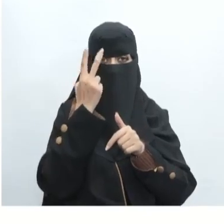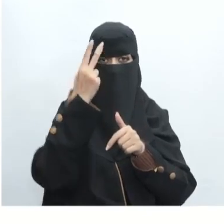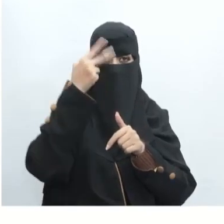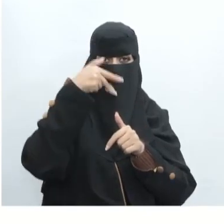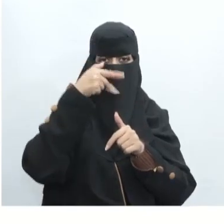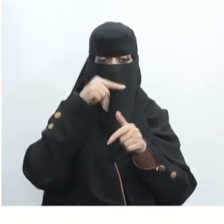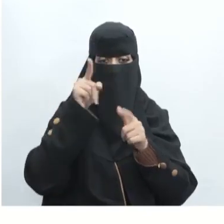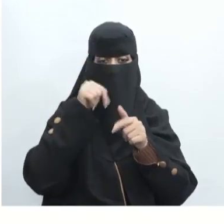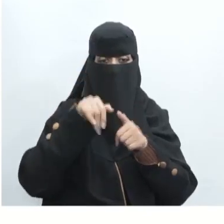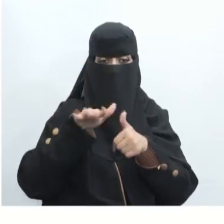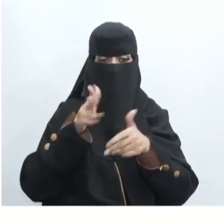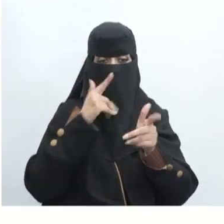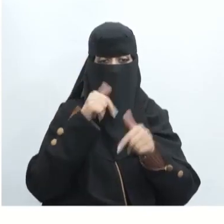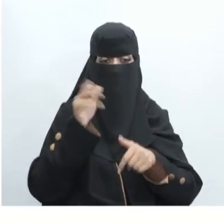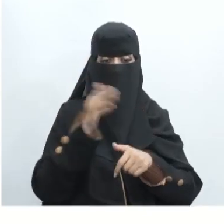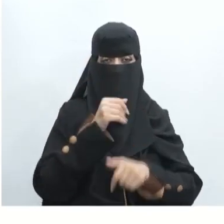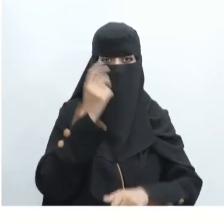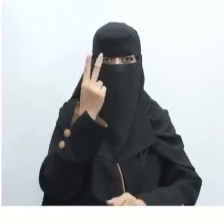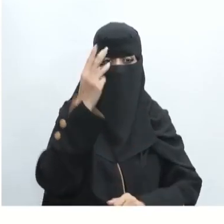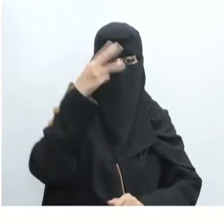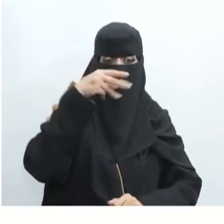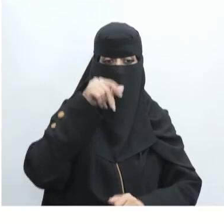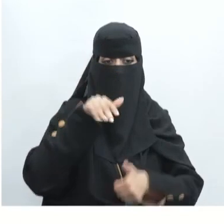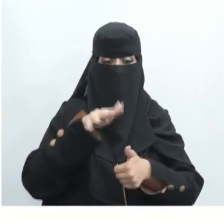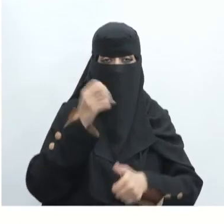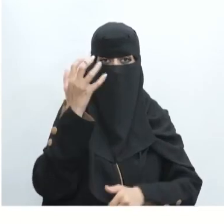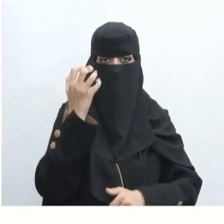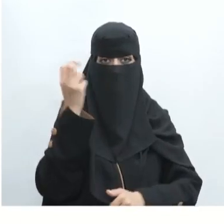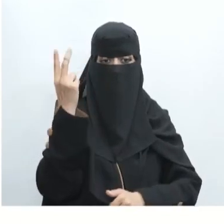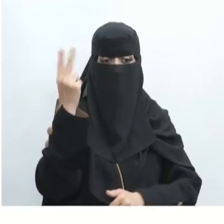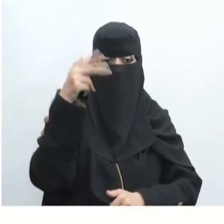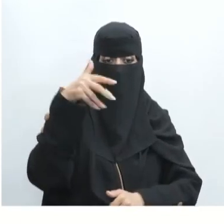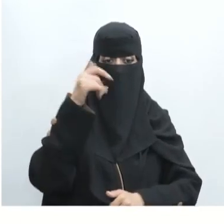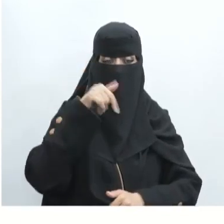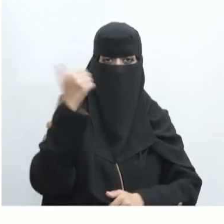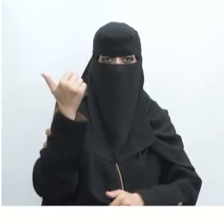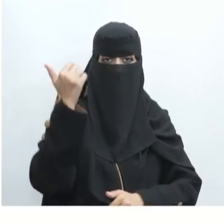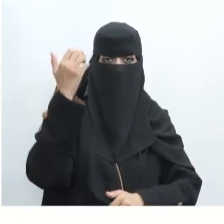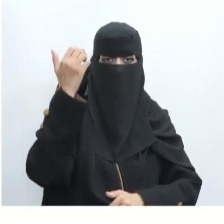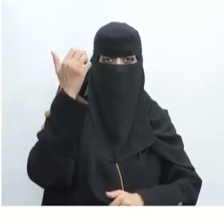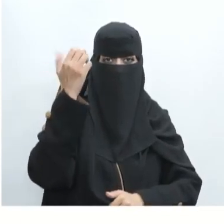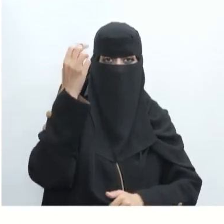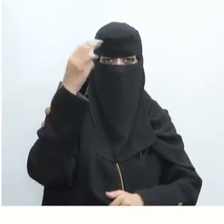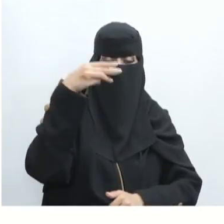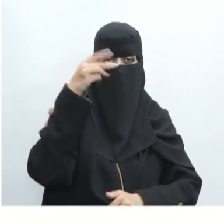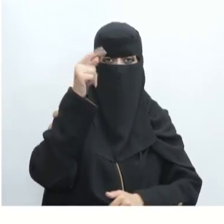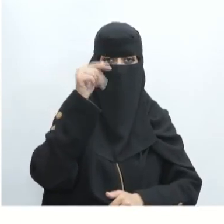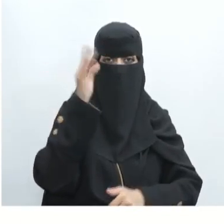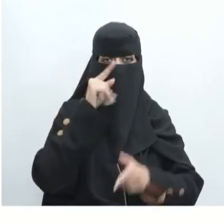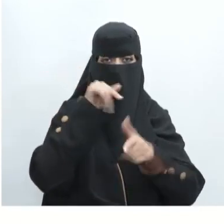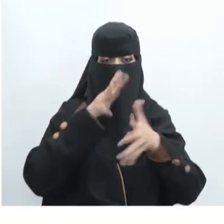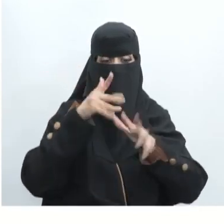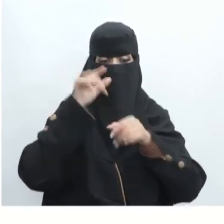و52 و36 نسمه نريد ان نمثل هذه الاعداد تمثيلا